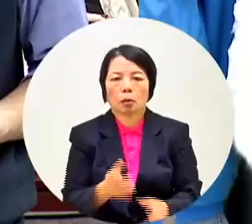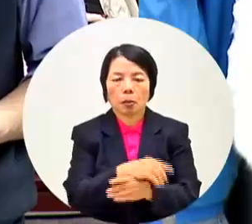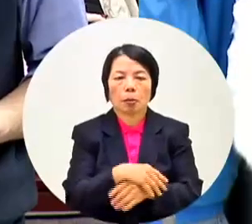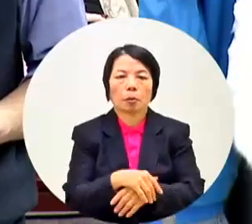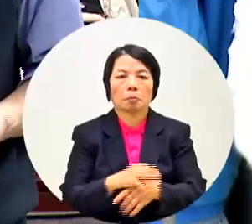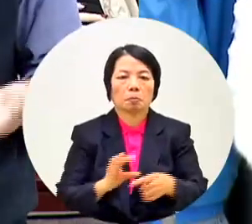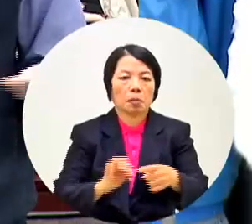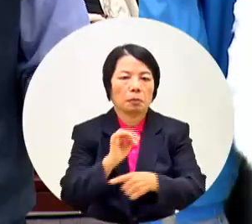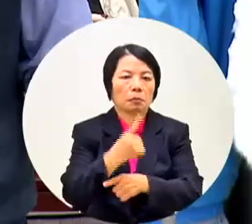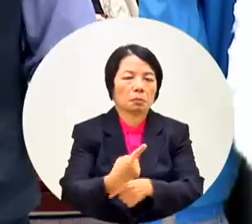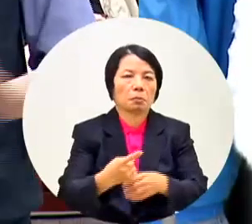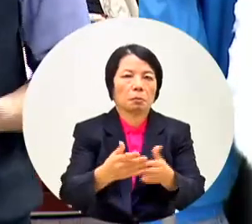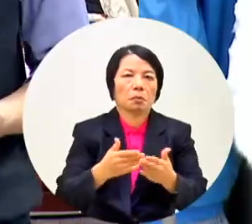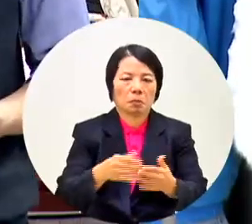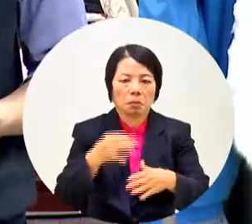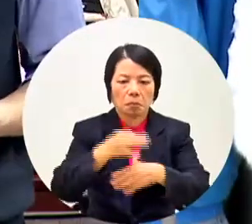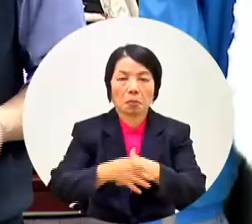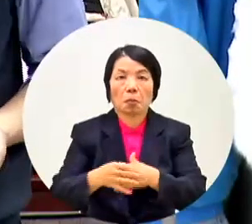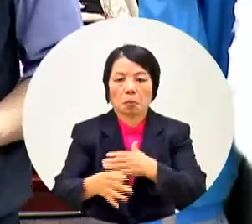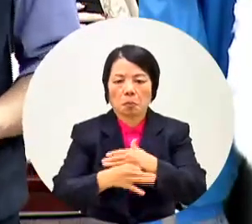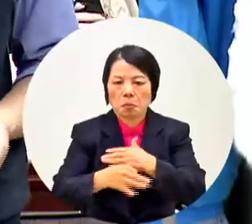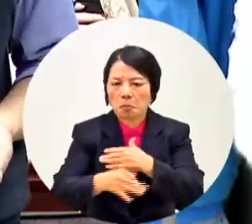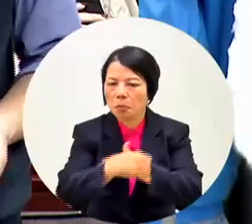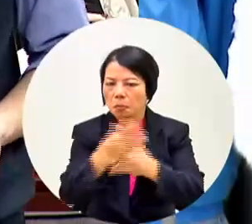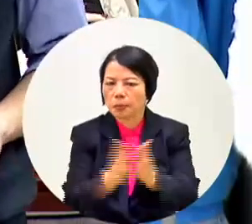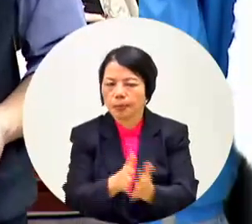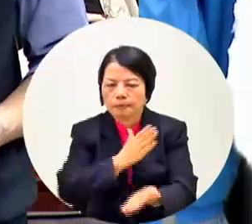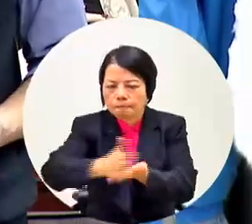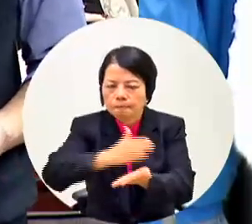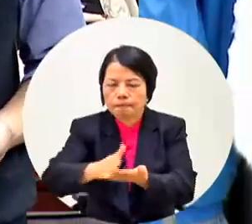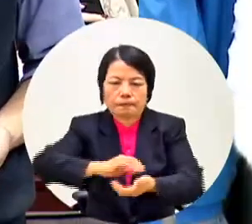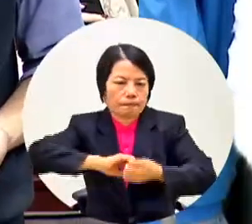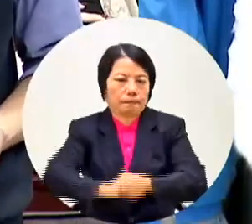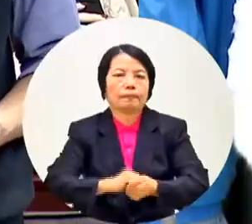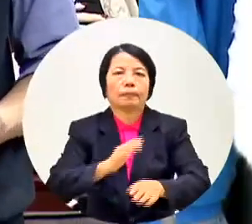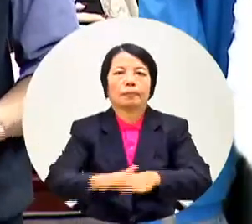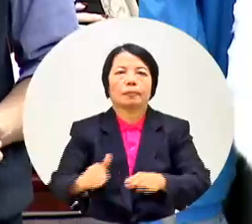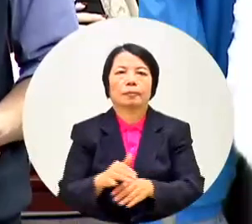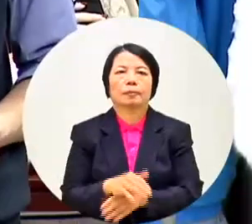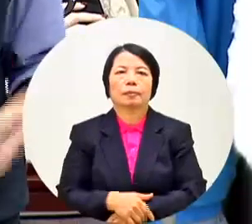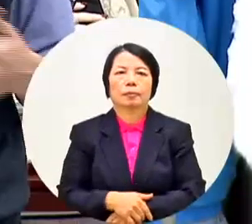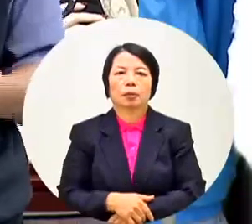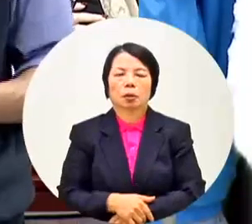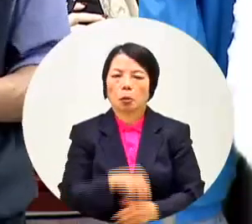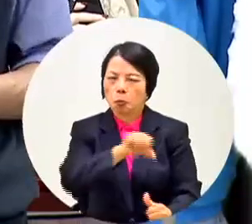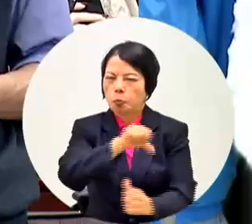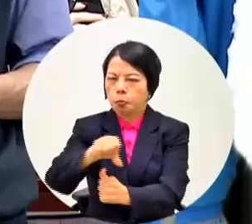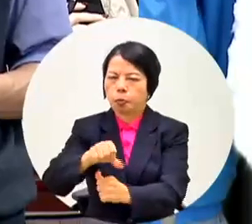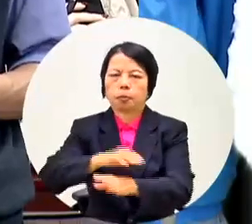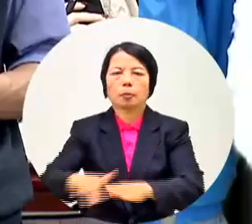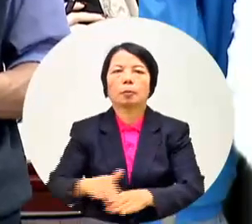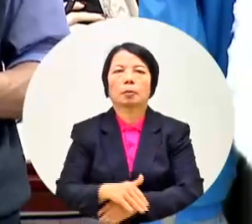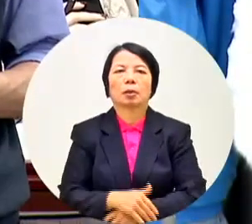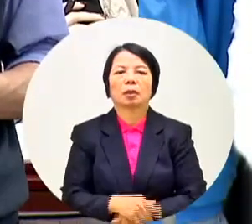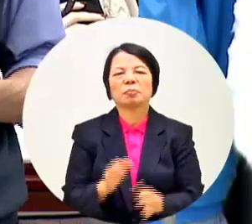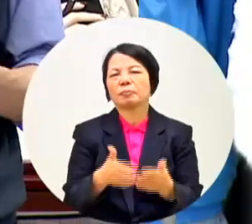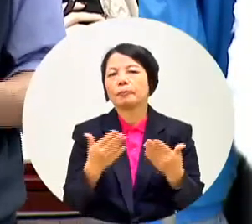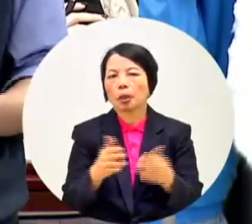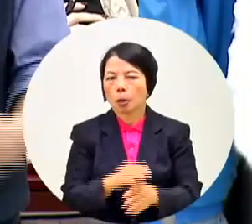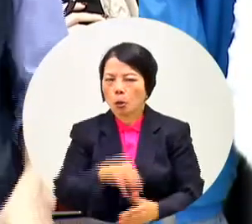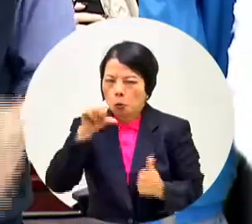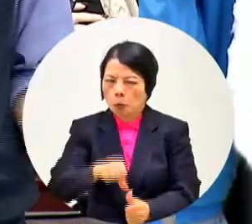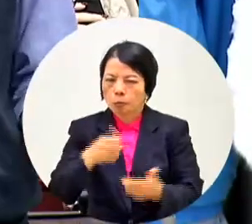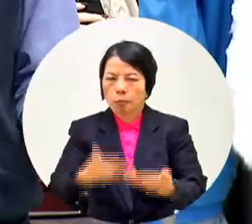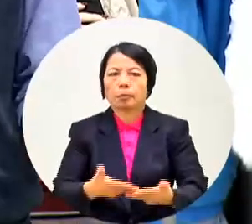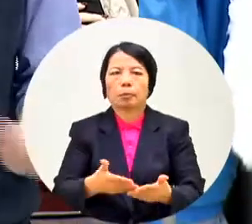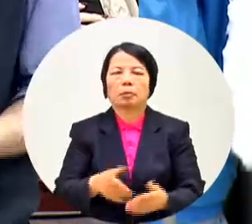重。罪证明确，下这个手就会下重手，不可能下轻手，这是市政府的态度，这是